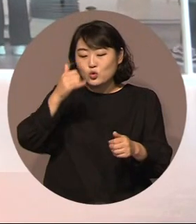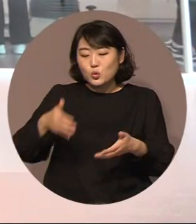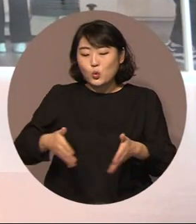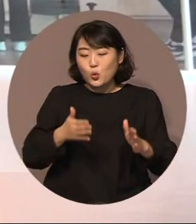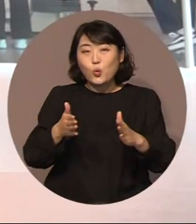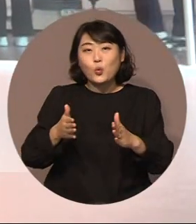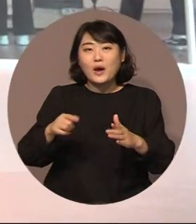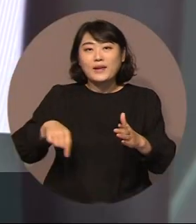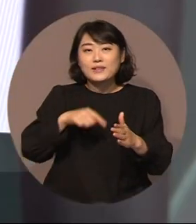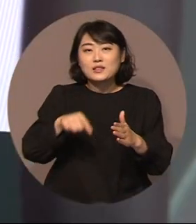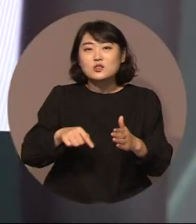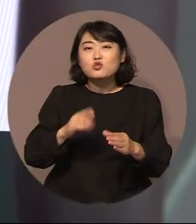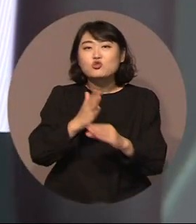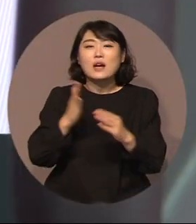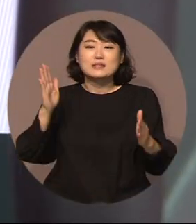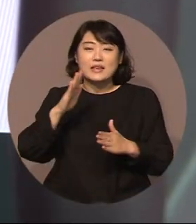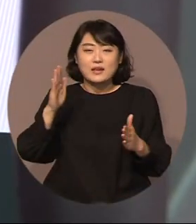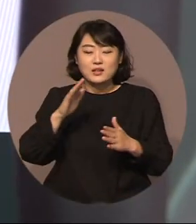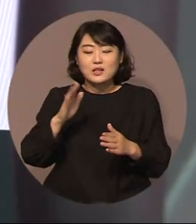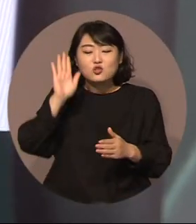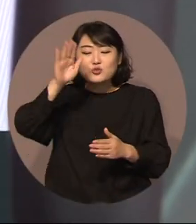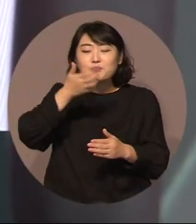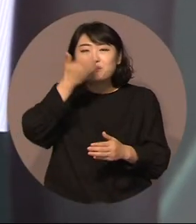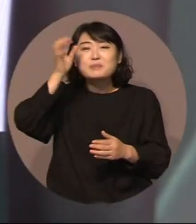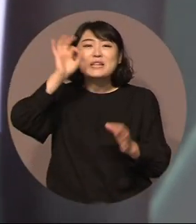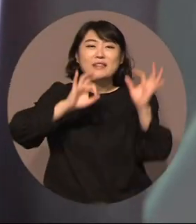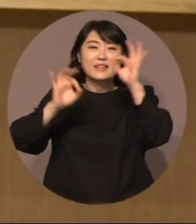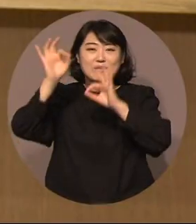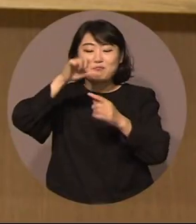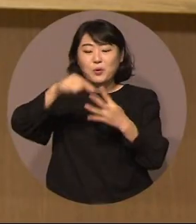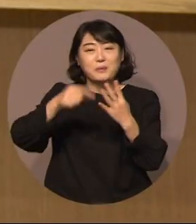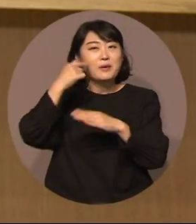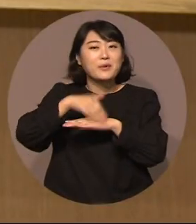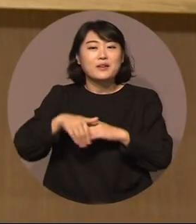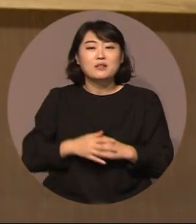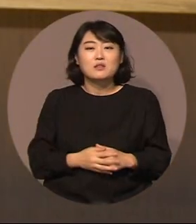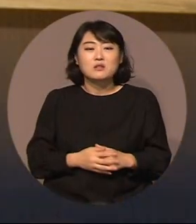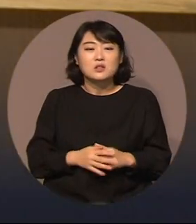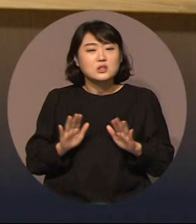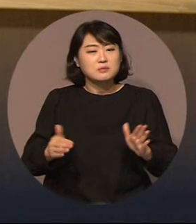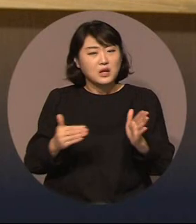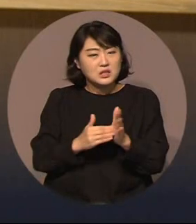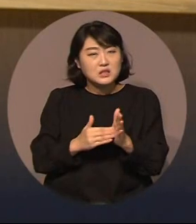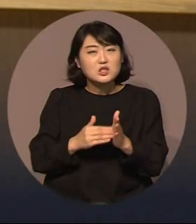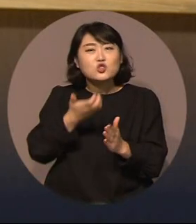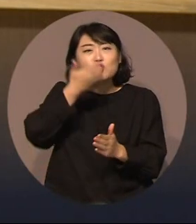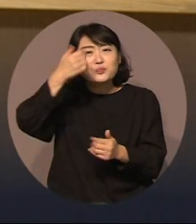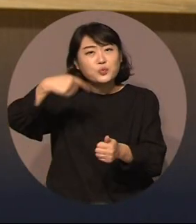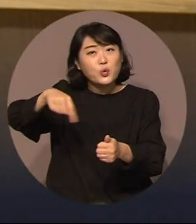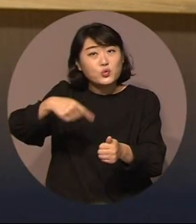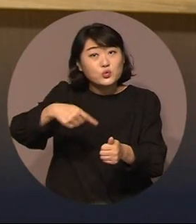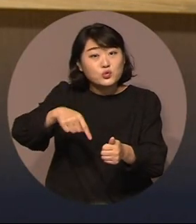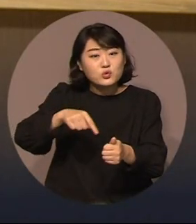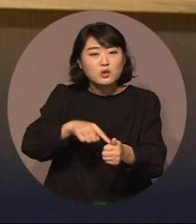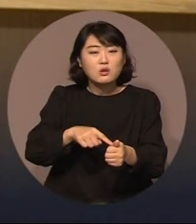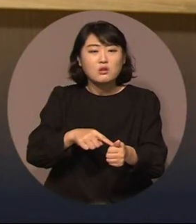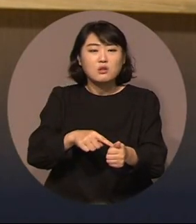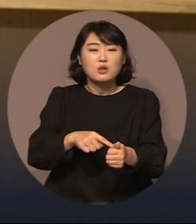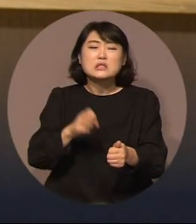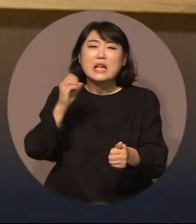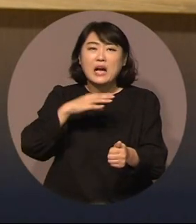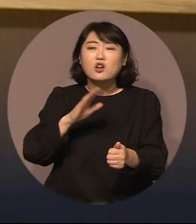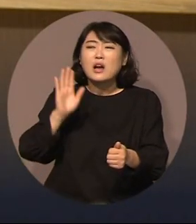명을 대상으로 진로 찾기 프로그램을 진행할 계획입니다. 지금까지 진로 교육이라고 하는 것이